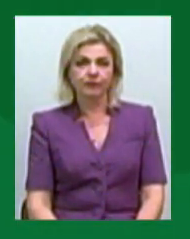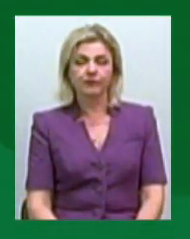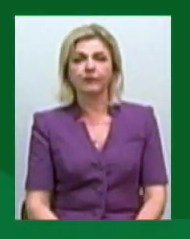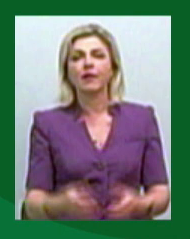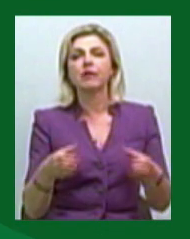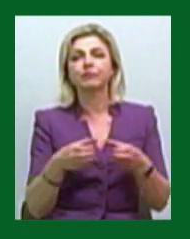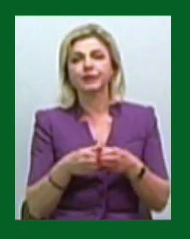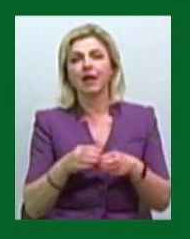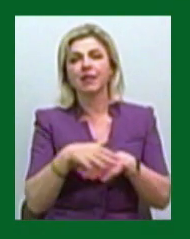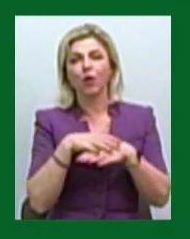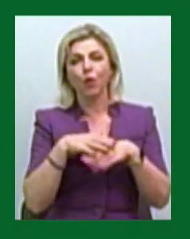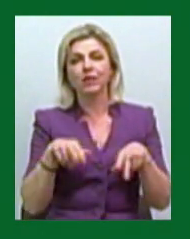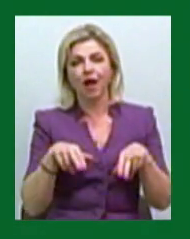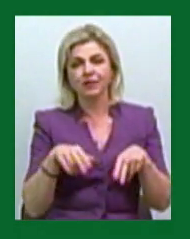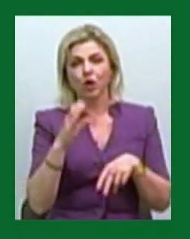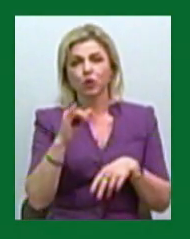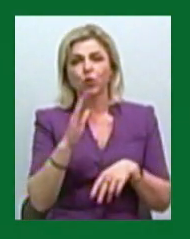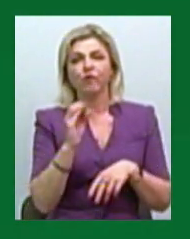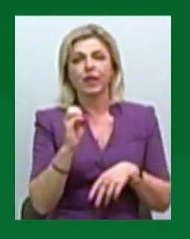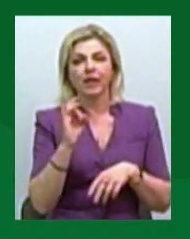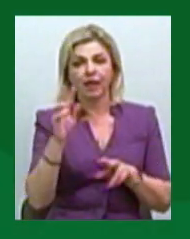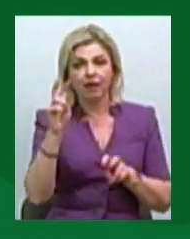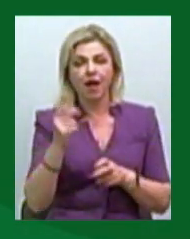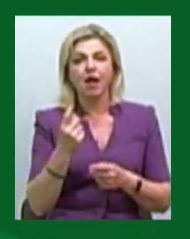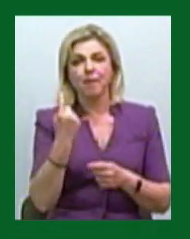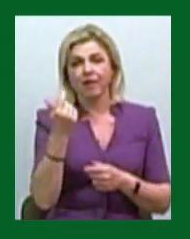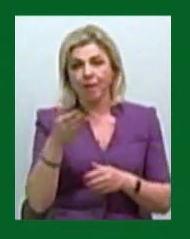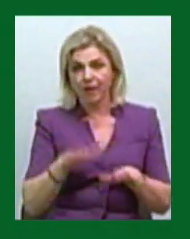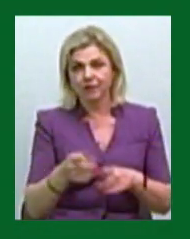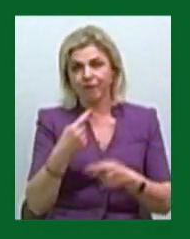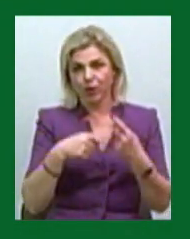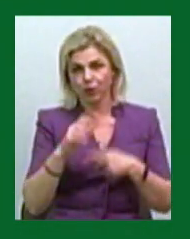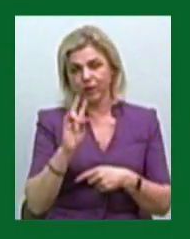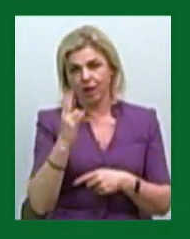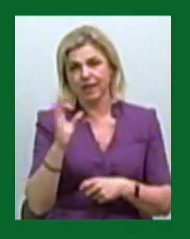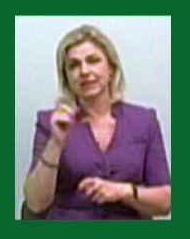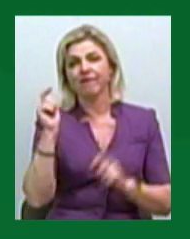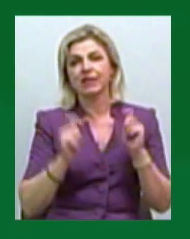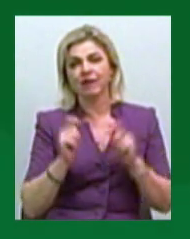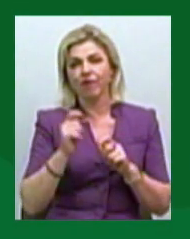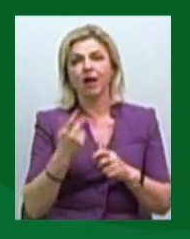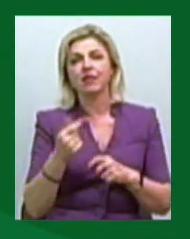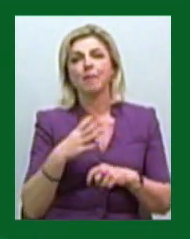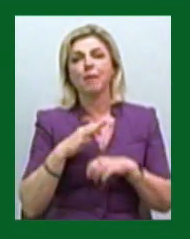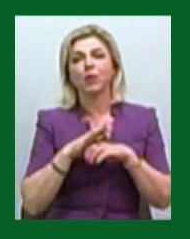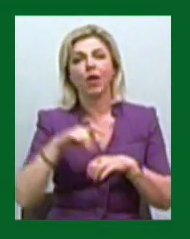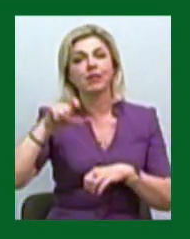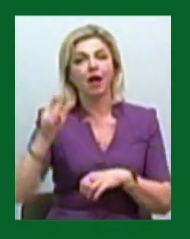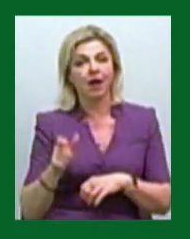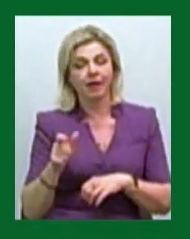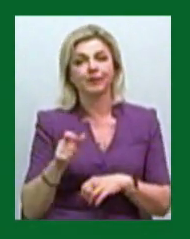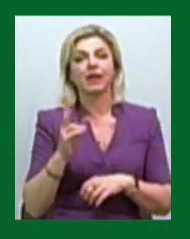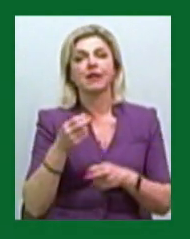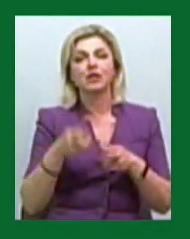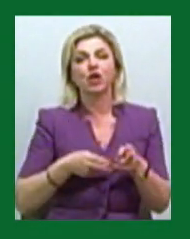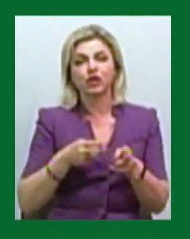Ансамбль народного танцю «Сувенір» сьогодні з першим місцем повернувся до Миколаєва з фестивалю «Веніс Фест», який відбувався в Італії. На залізничному